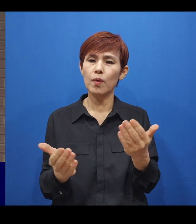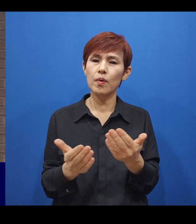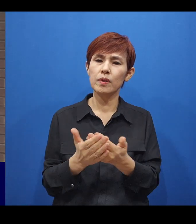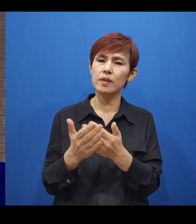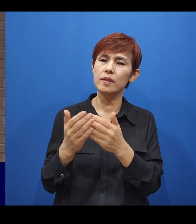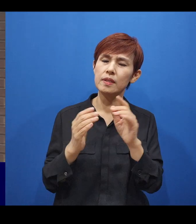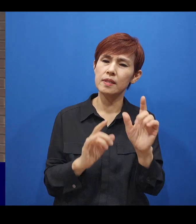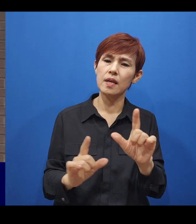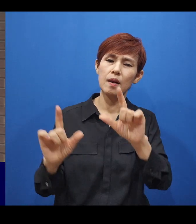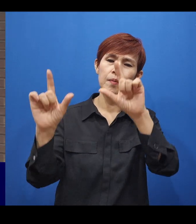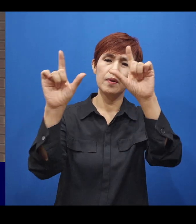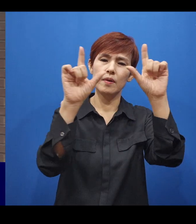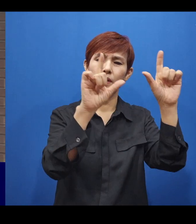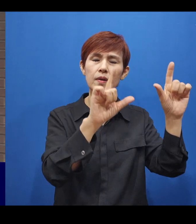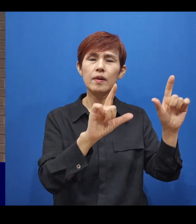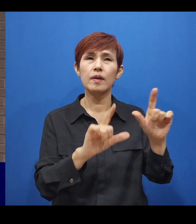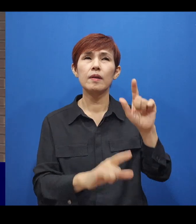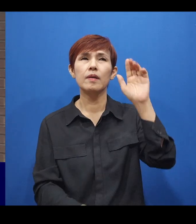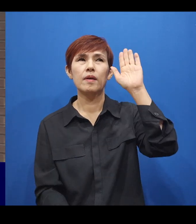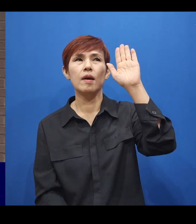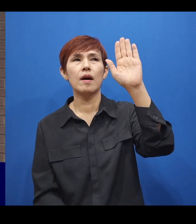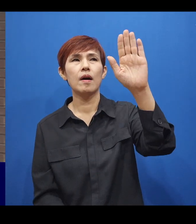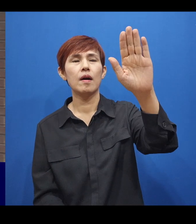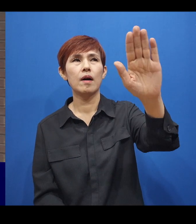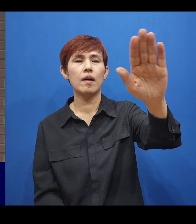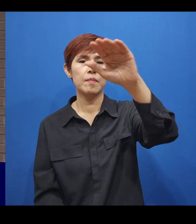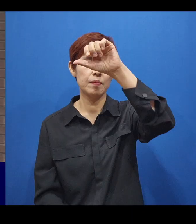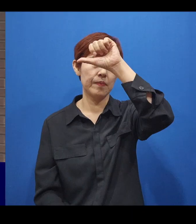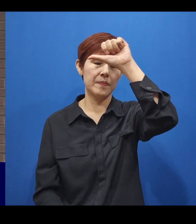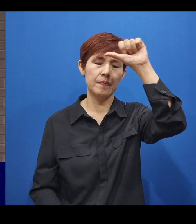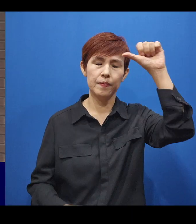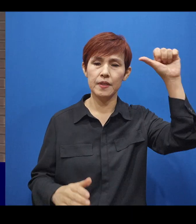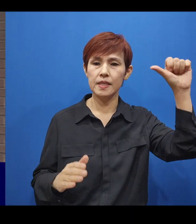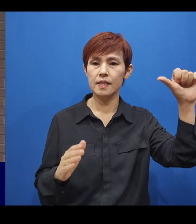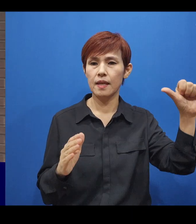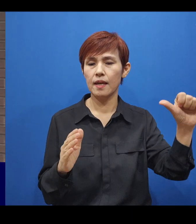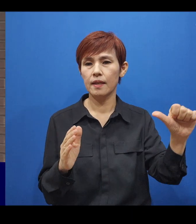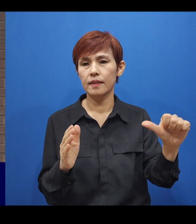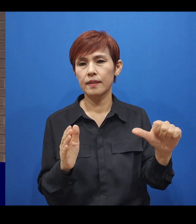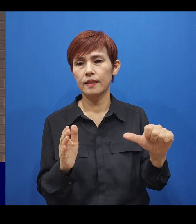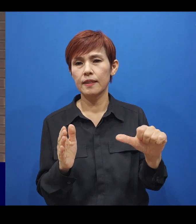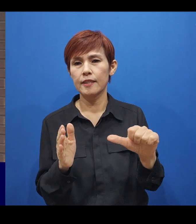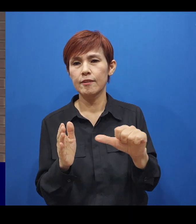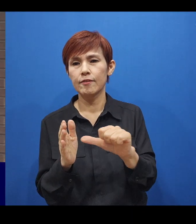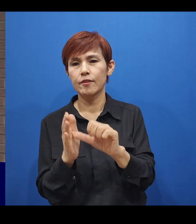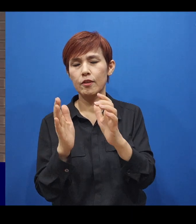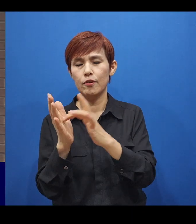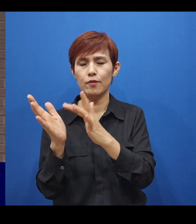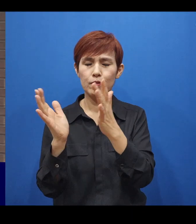나의 모든 삶을, 남은 모든 인생을